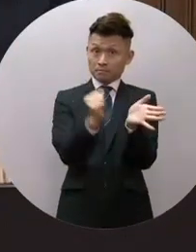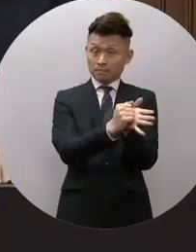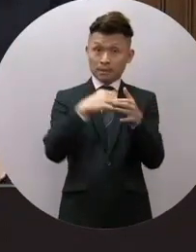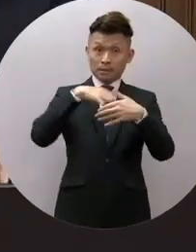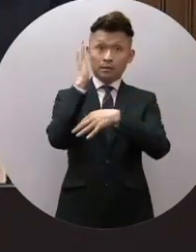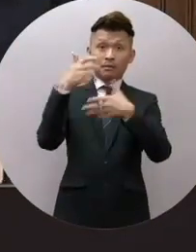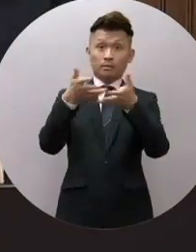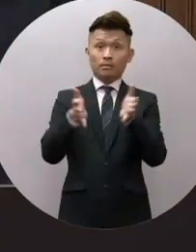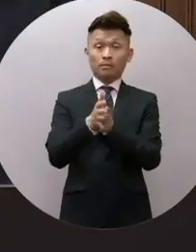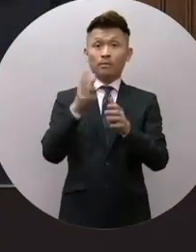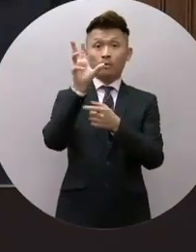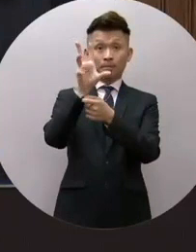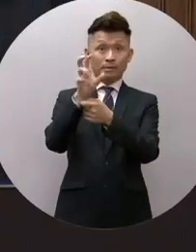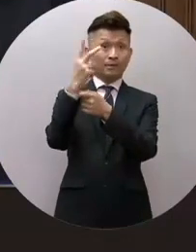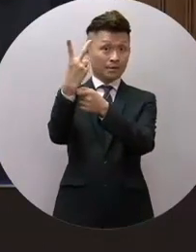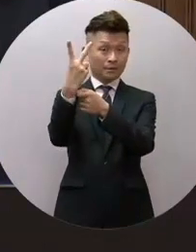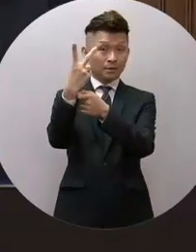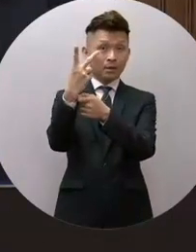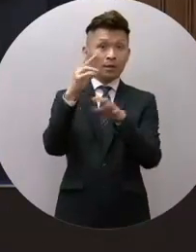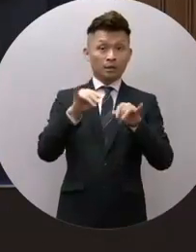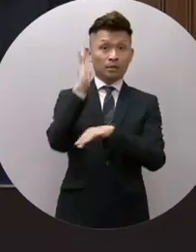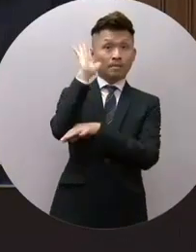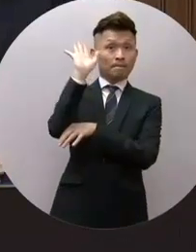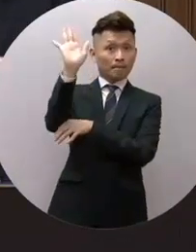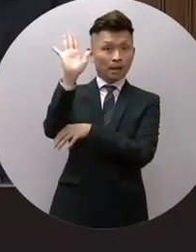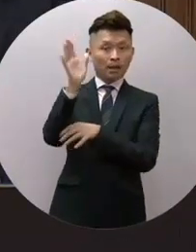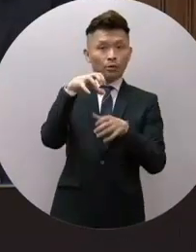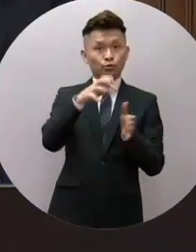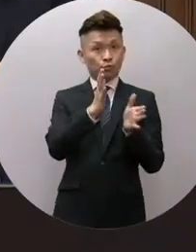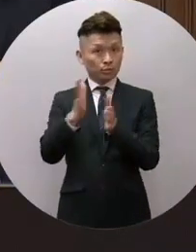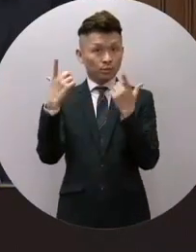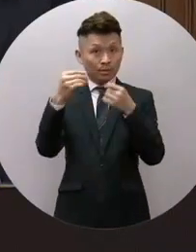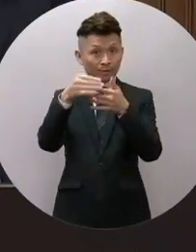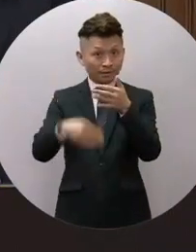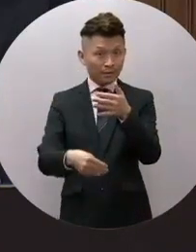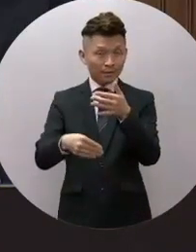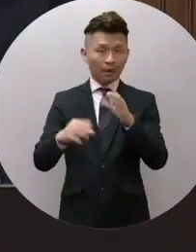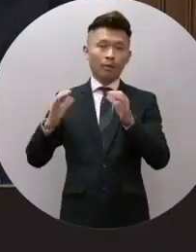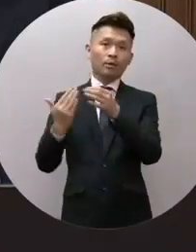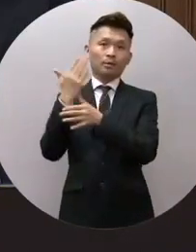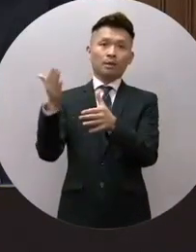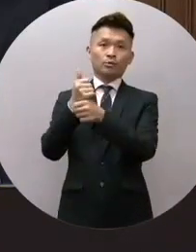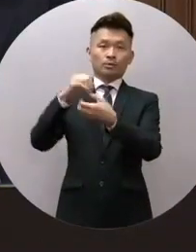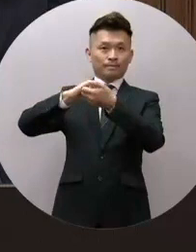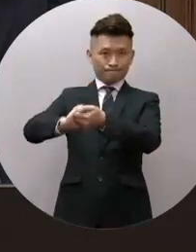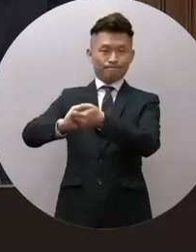部82年那时候订定的一个公有土地的处理原则，所以那时候国产署就是定